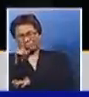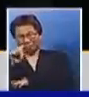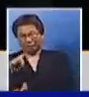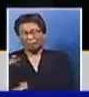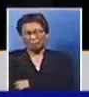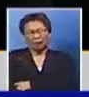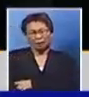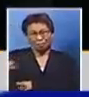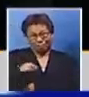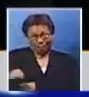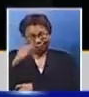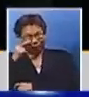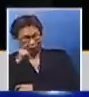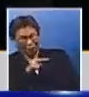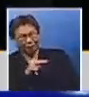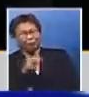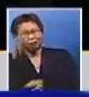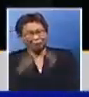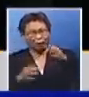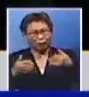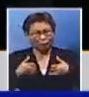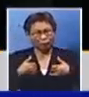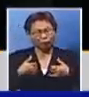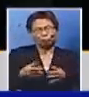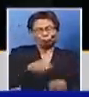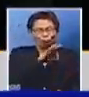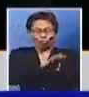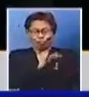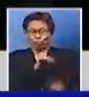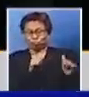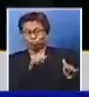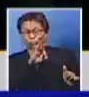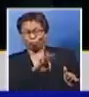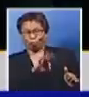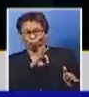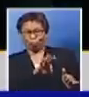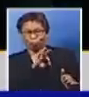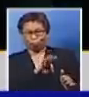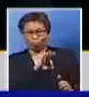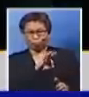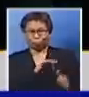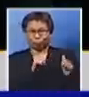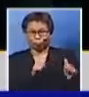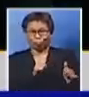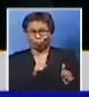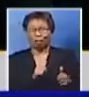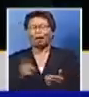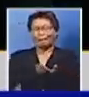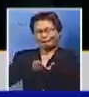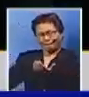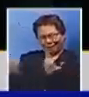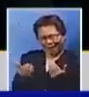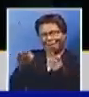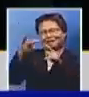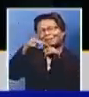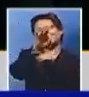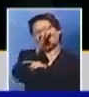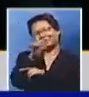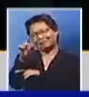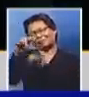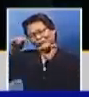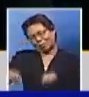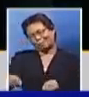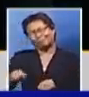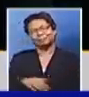boleh melihat bahawa sebenarnya kalau adanya keuntungan dan manfaat kalau mereka kembali termuafakat